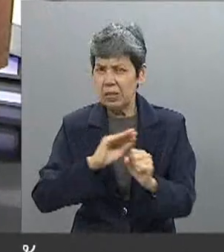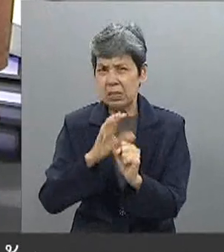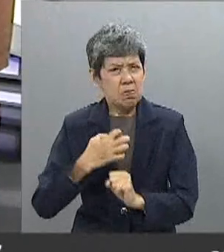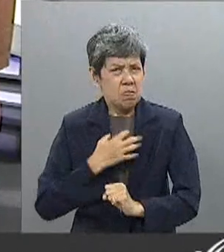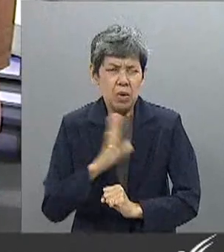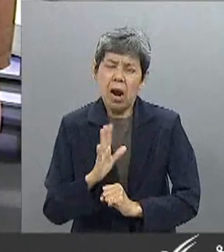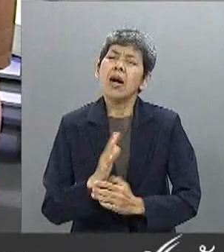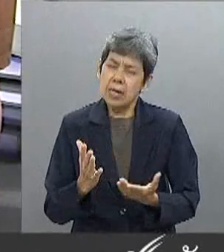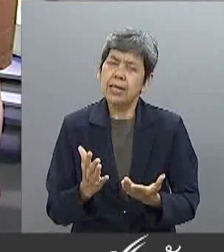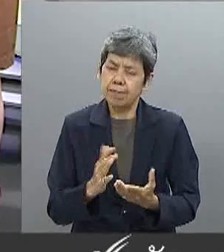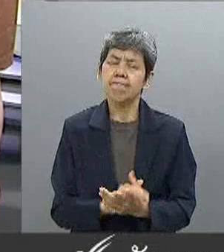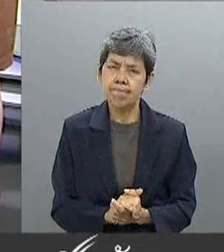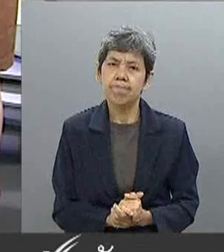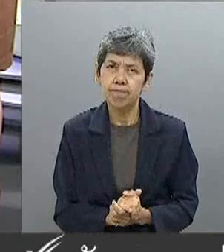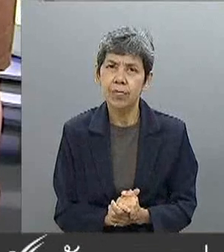ถ้าขาดแต่ว่าก่อนที่จะไปเที่ยวต้องเตรียมเงินนะคะเป๋าก่อนนะคะควรเข้านี้เก็บไว้เลยนะคะแล้วก็เตรียมสำหรับเดือนหน้าพร้อมกับแพคเกจของรัฐบาลกำลังจะออกมาค่ะขอบคุณค่ะ